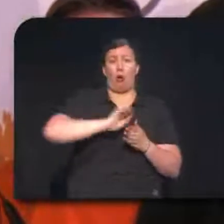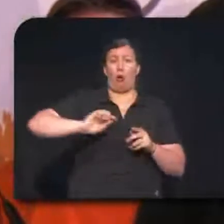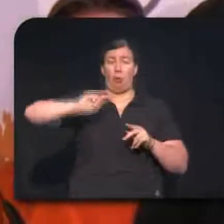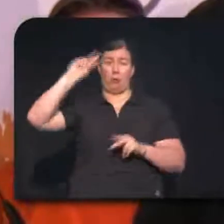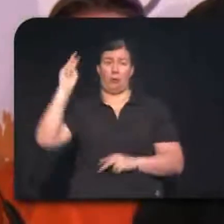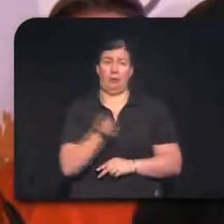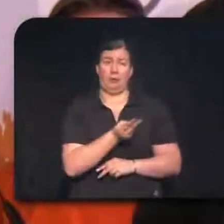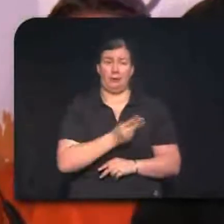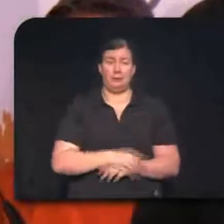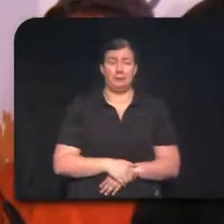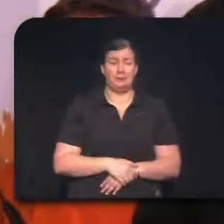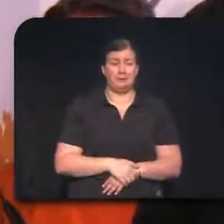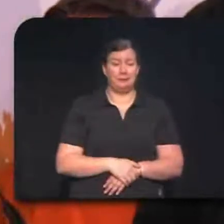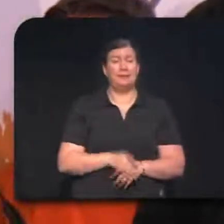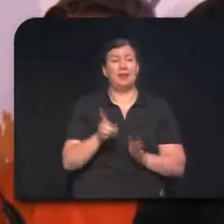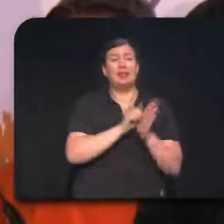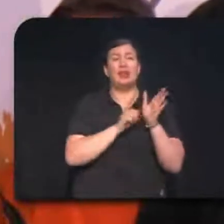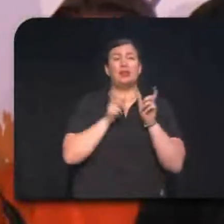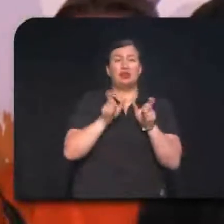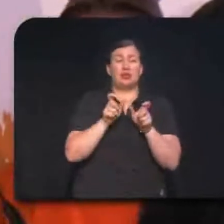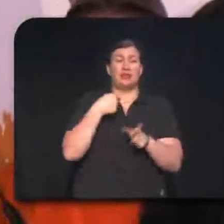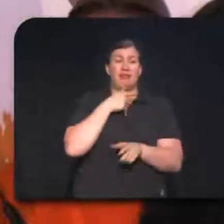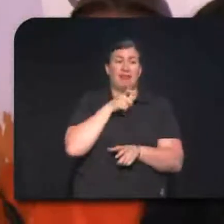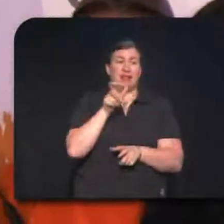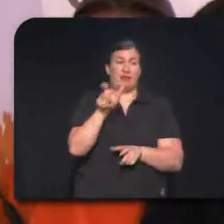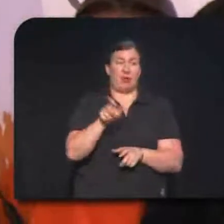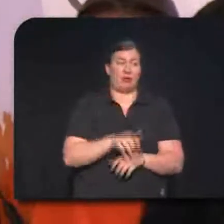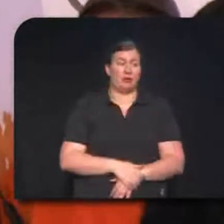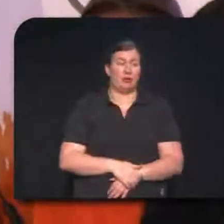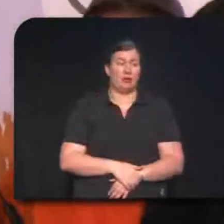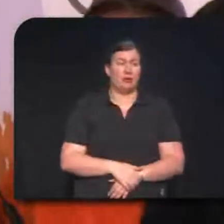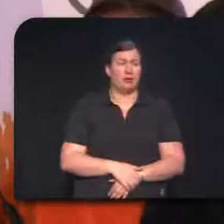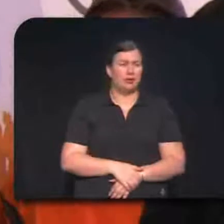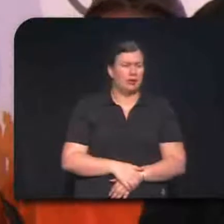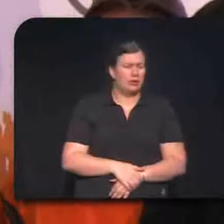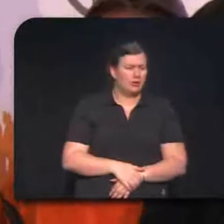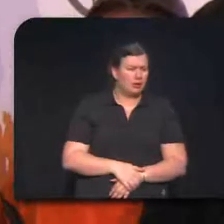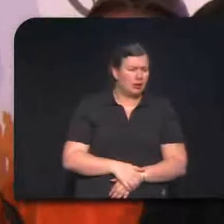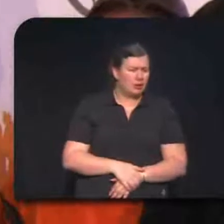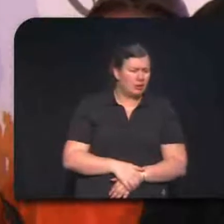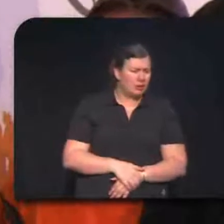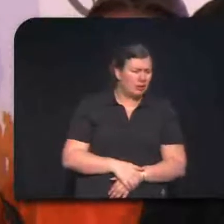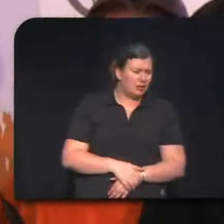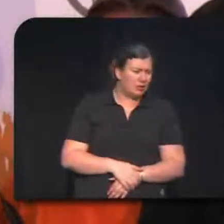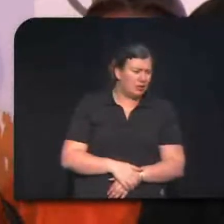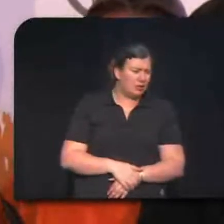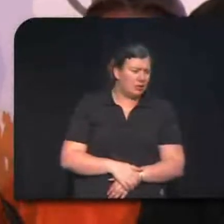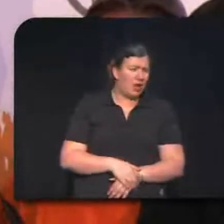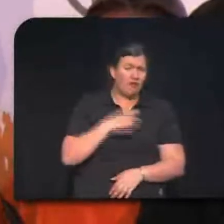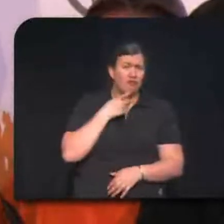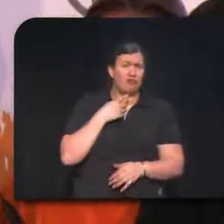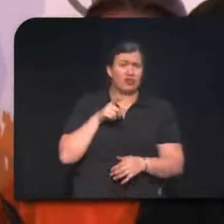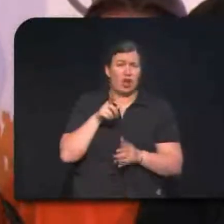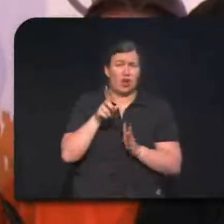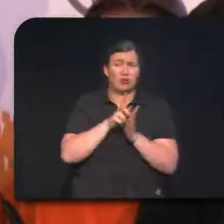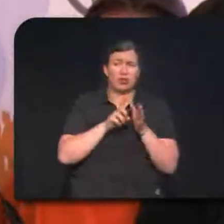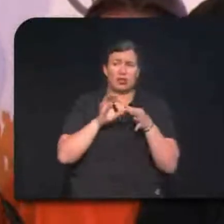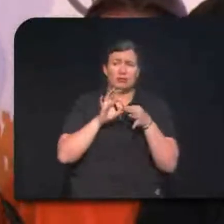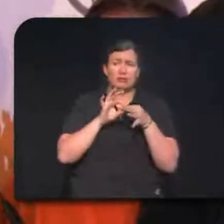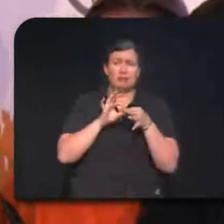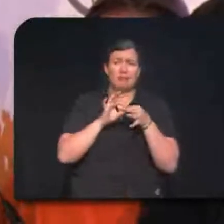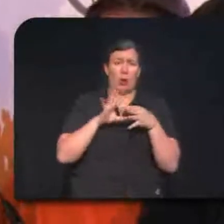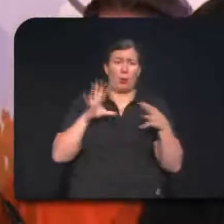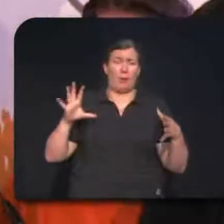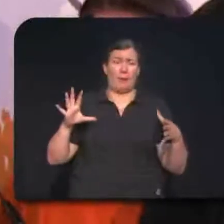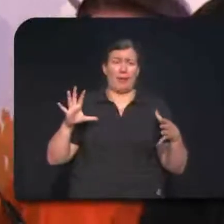Stichwörter bei der Maßnahme wir wollen dass die Datenschutzbeauftragte auch sanktionierungsmöglichkeiten haben wir wollen dass sie unabhängig sind wir lehnen alle